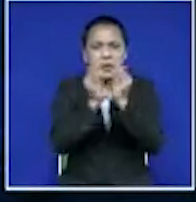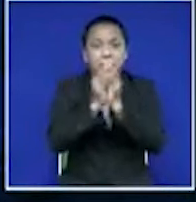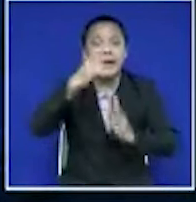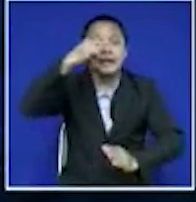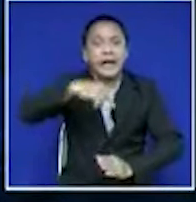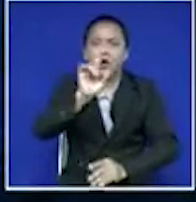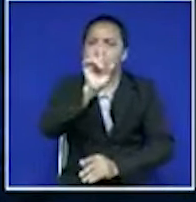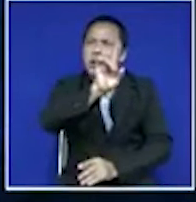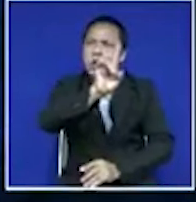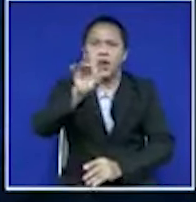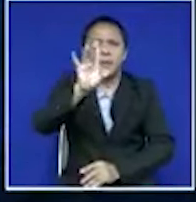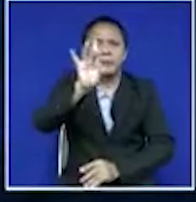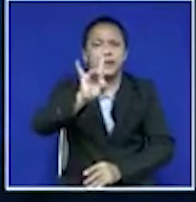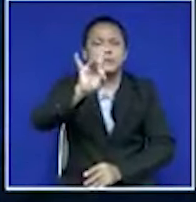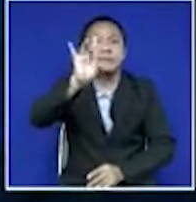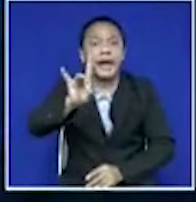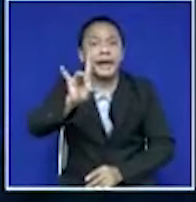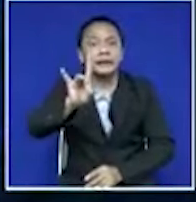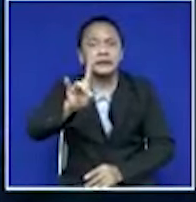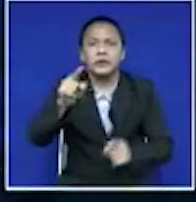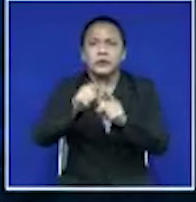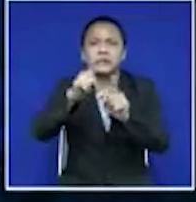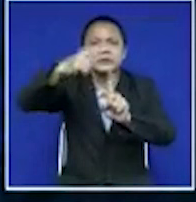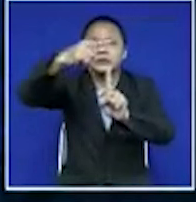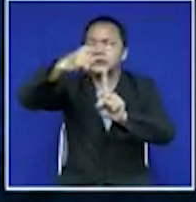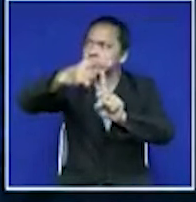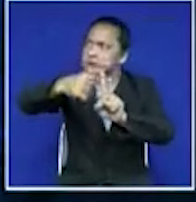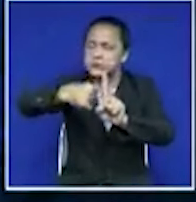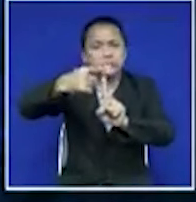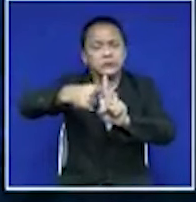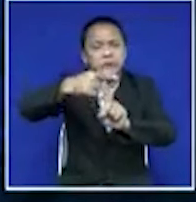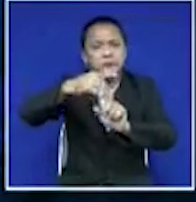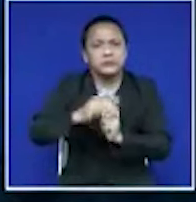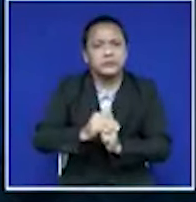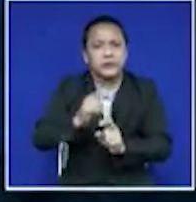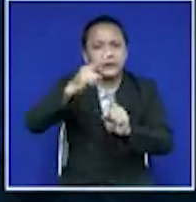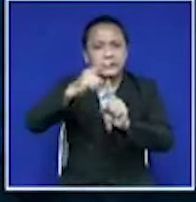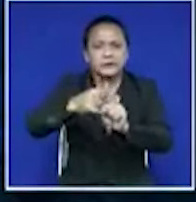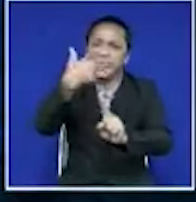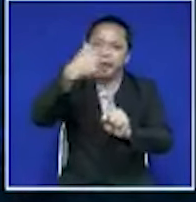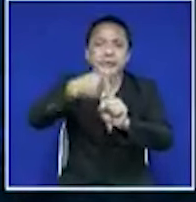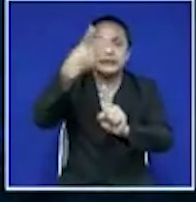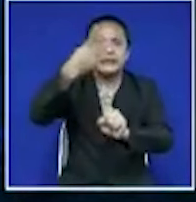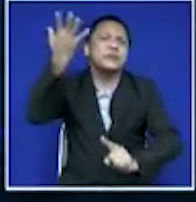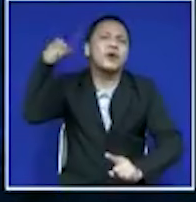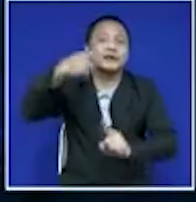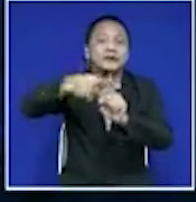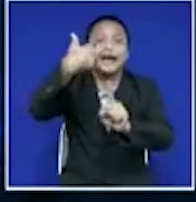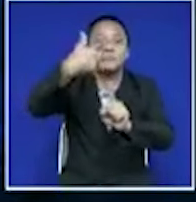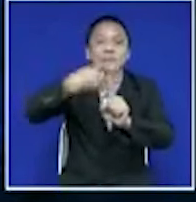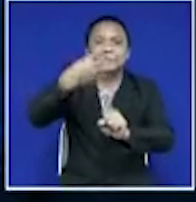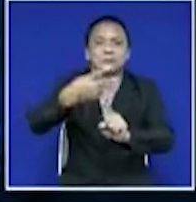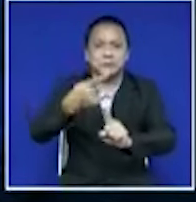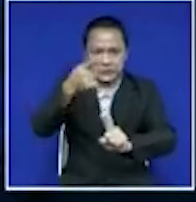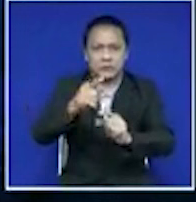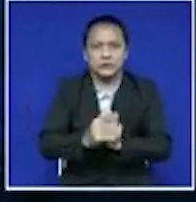ที่188รายในช่วงของเดือนมีนาเมษาตอนนั้นนะครับแต่มีเห